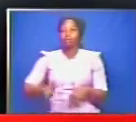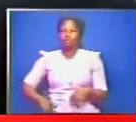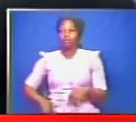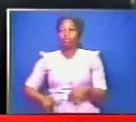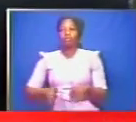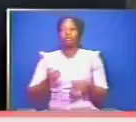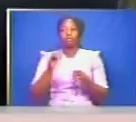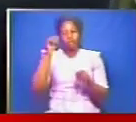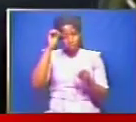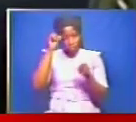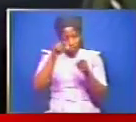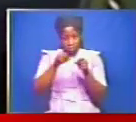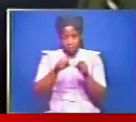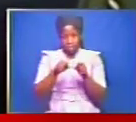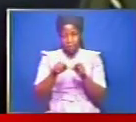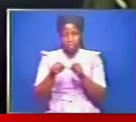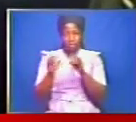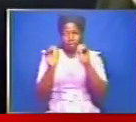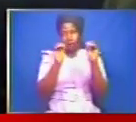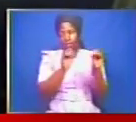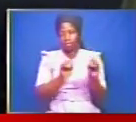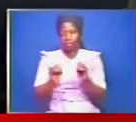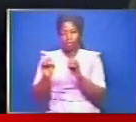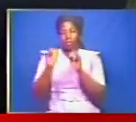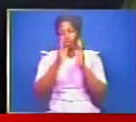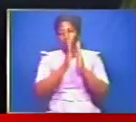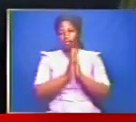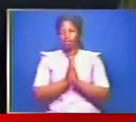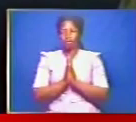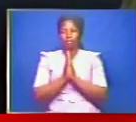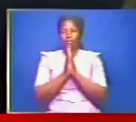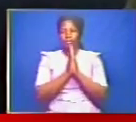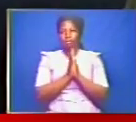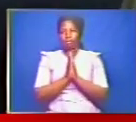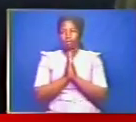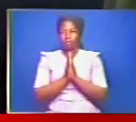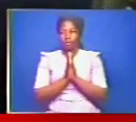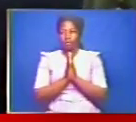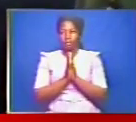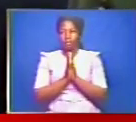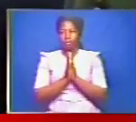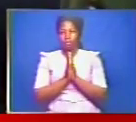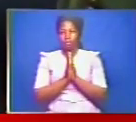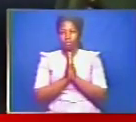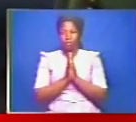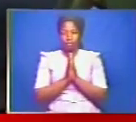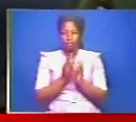Bwana. Tukumbuke Bwana Taomba. Peke yetu